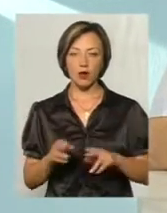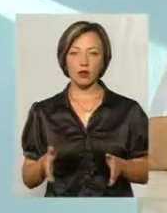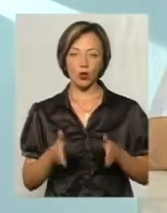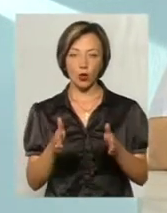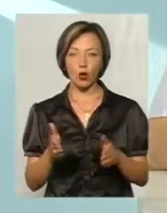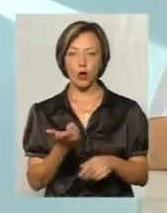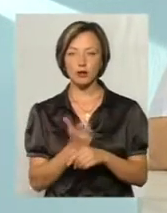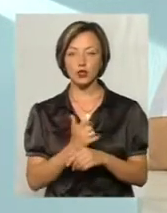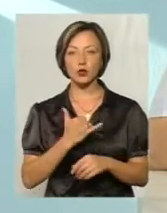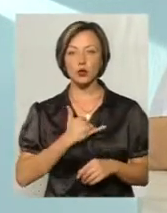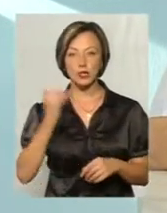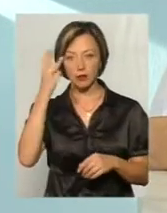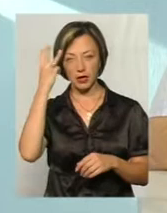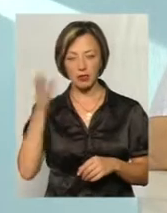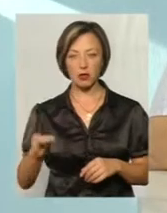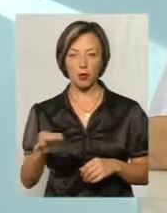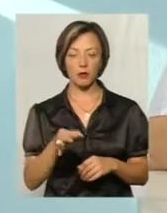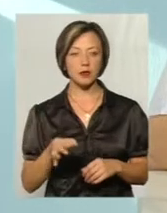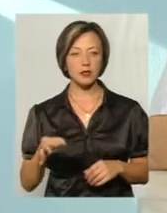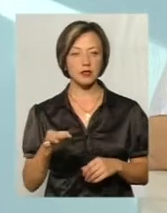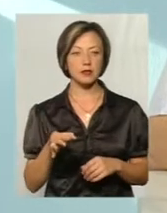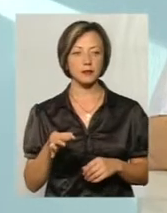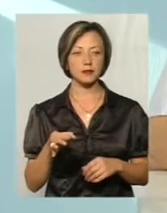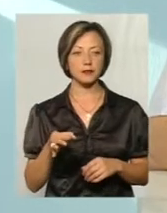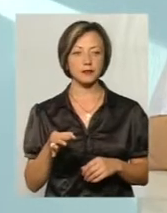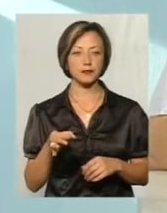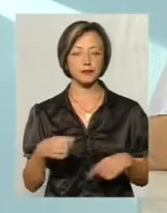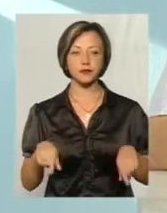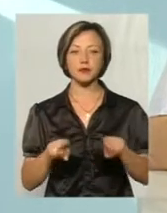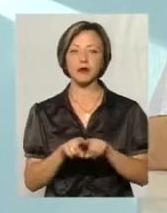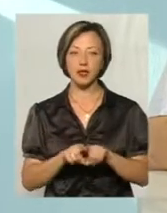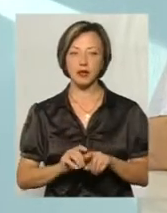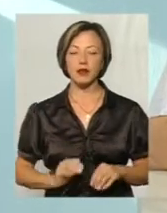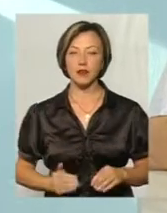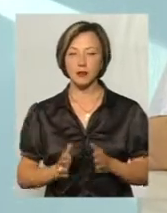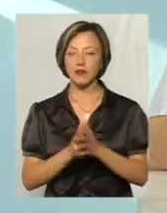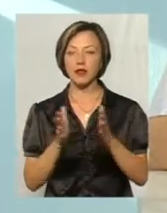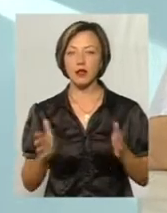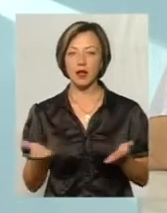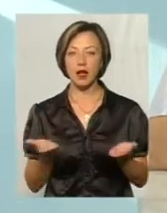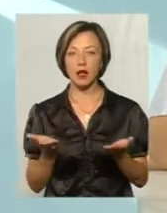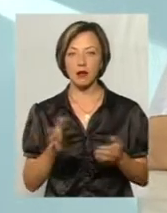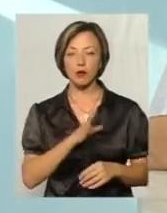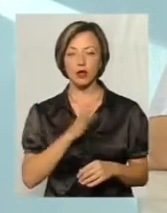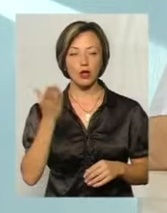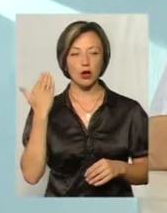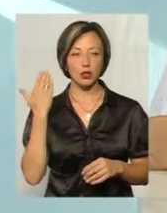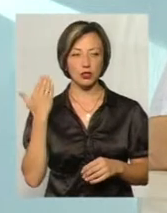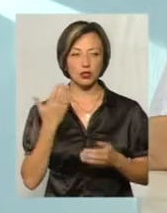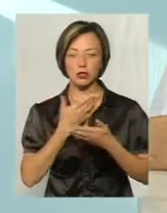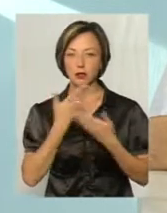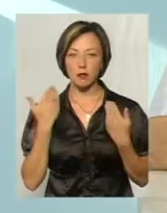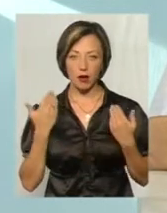Більшість нас от в Хмельницькій області таких фірм великих, які були раніше,